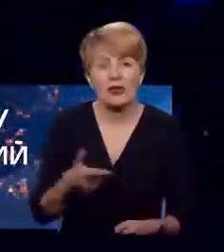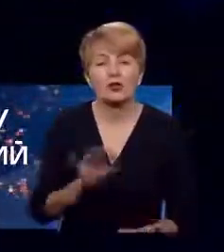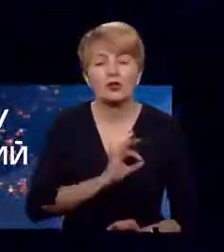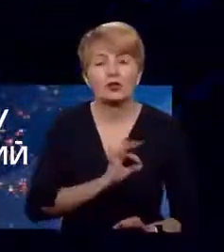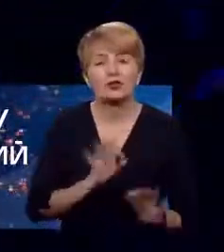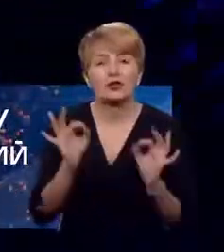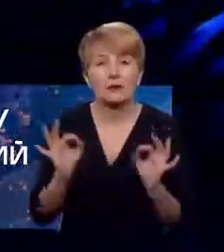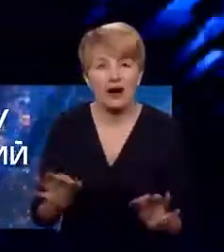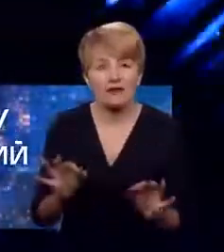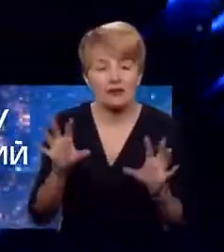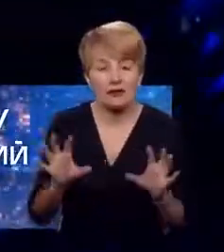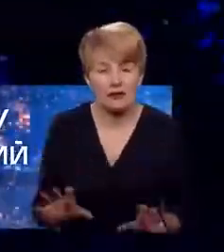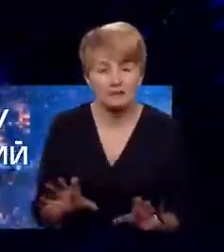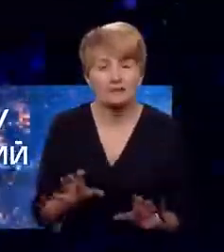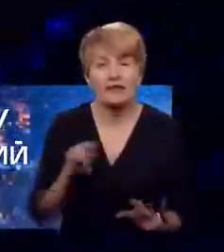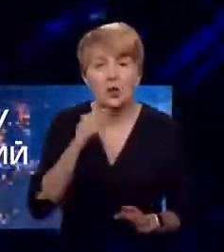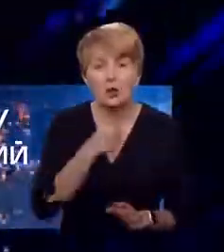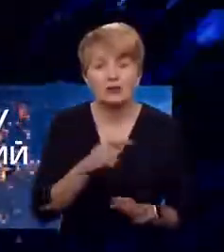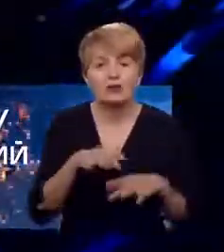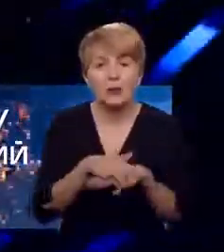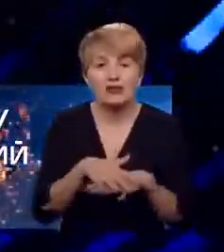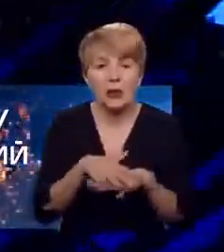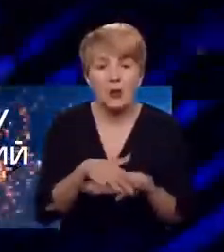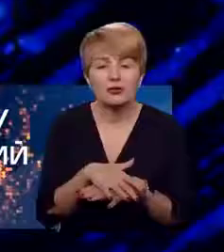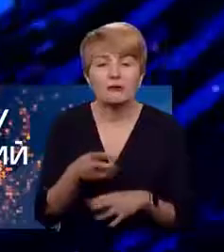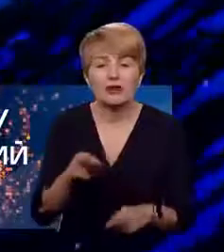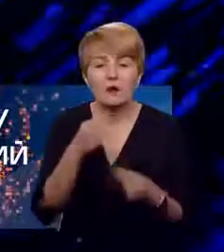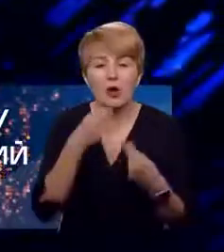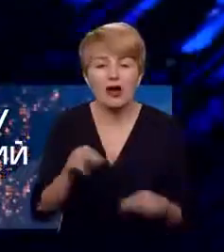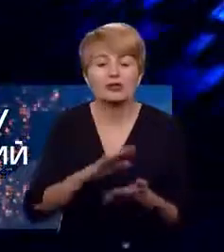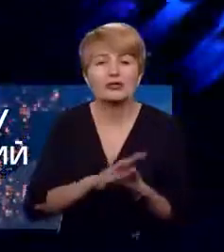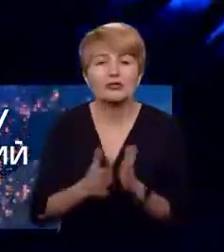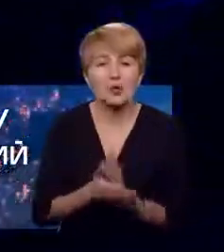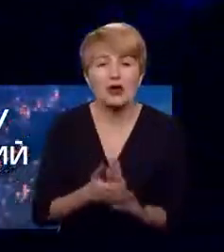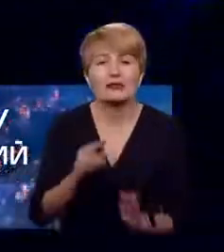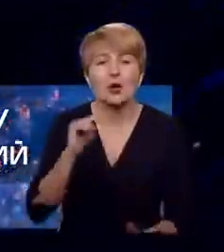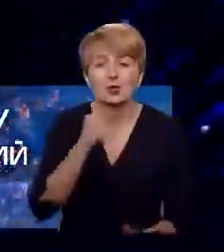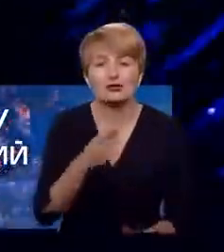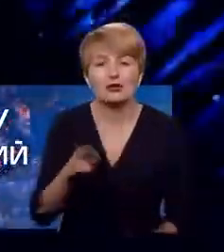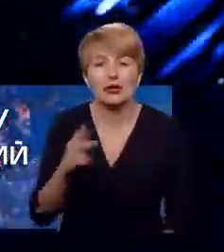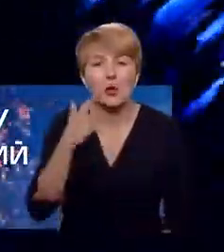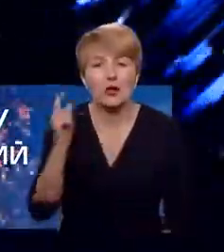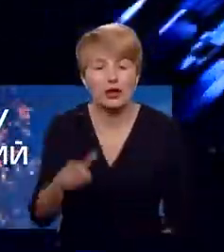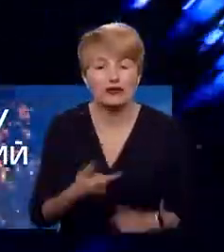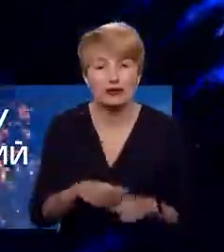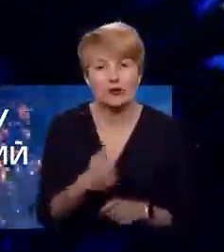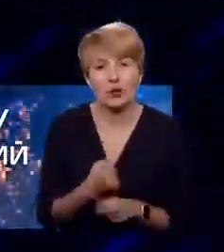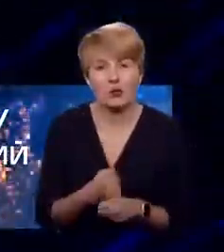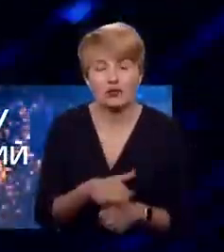підковані, з економічними розрахунками для покращення ситуації економічної для України це